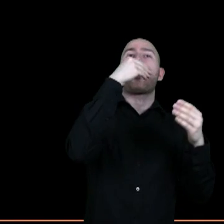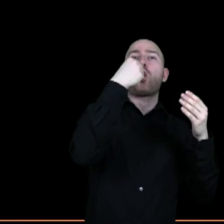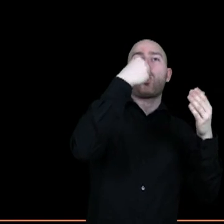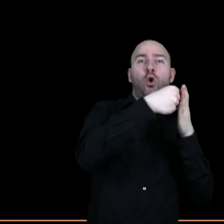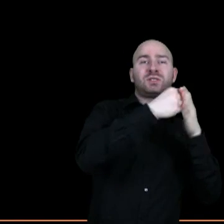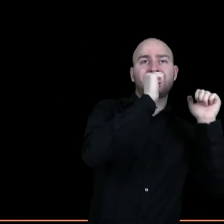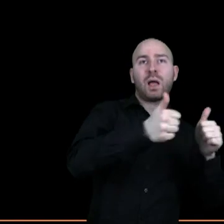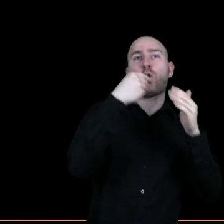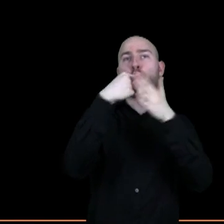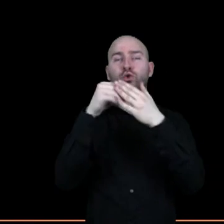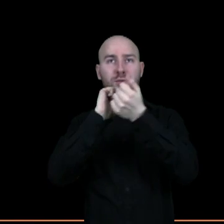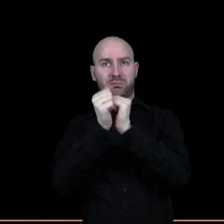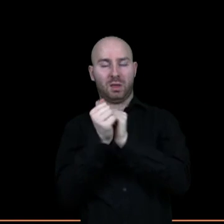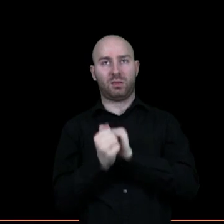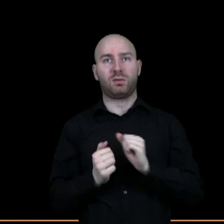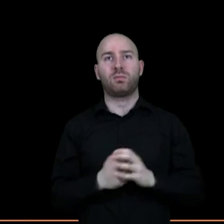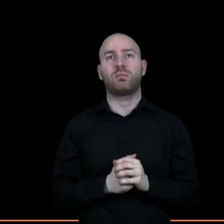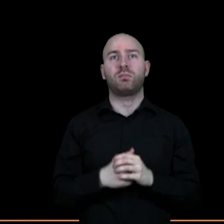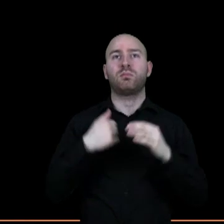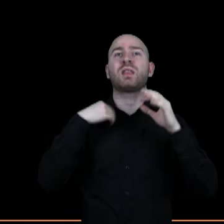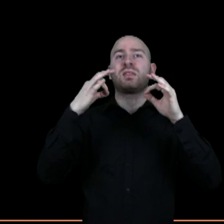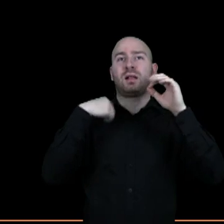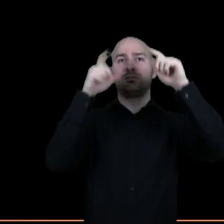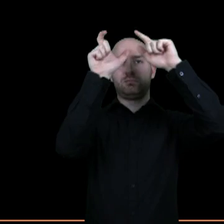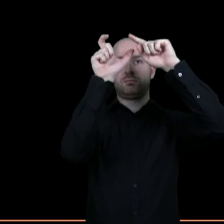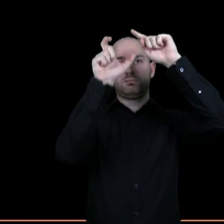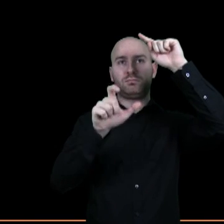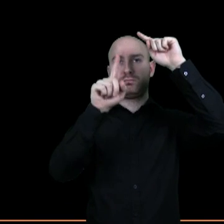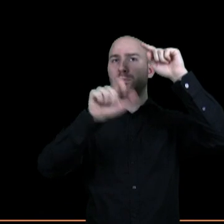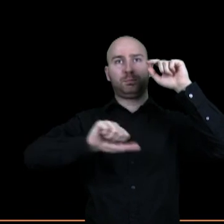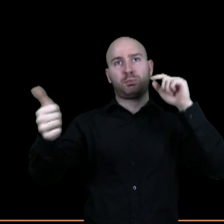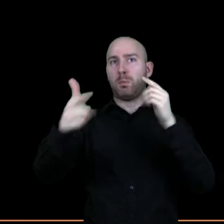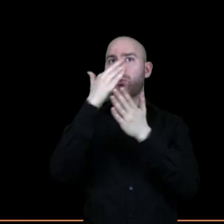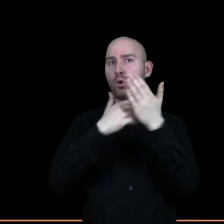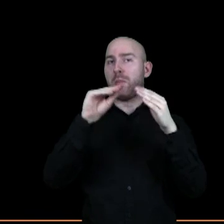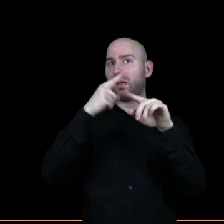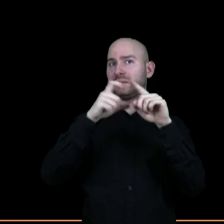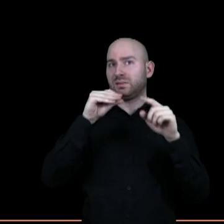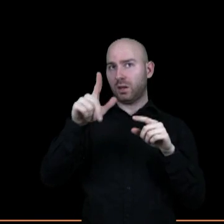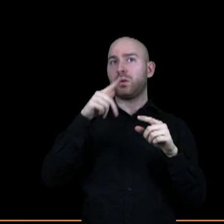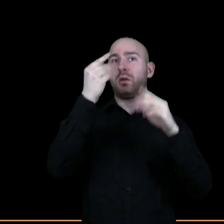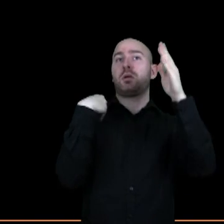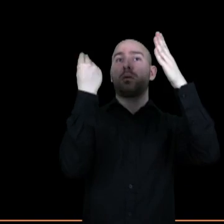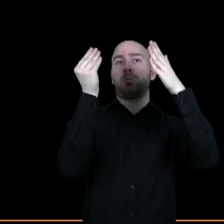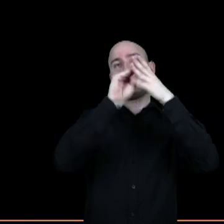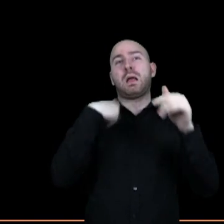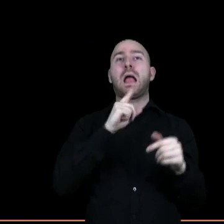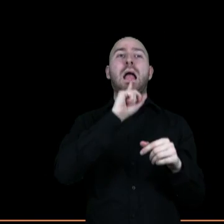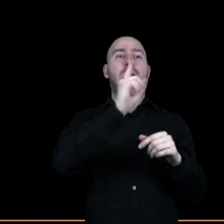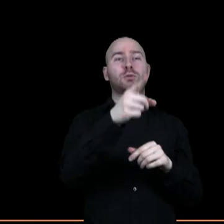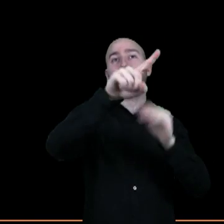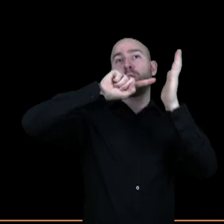Wyszło 15 tysięcy dolarów. Teraz zrobię to samo w każdym wierszu. To jedna z zalet arkuszy kalkulacyjnych.